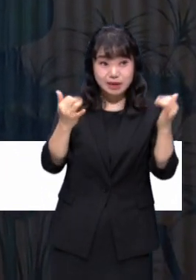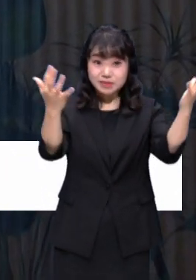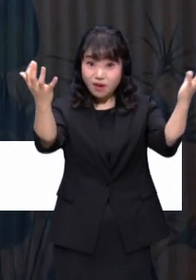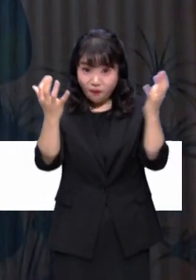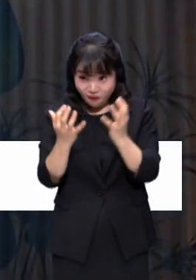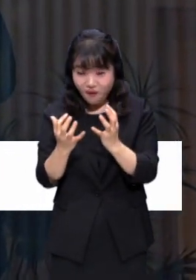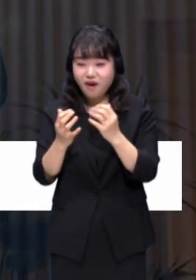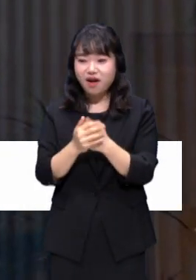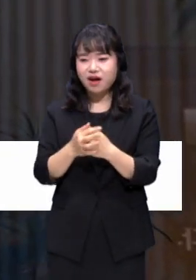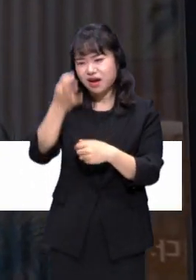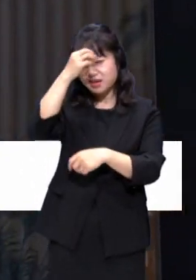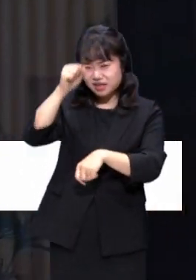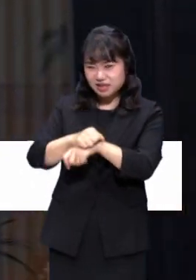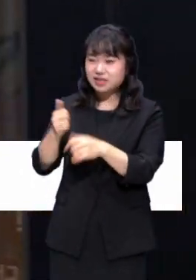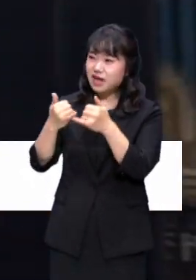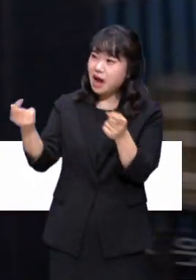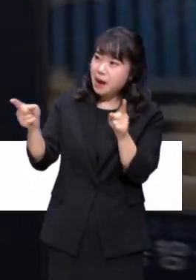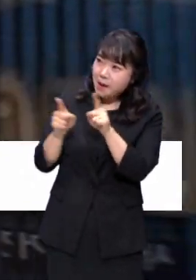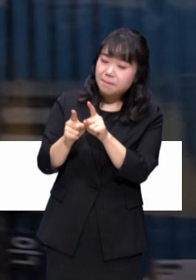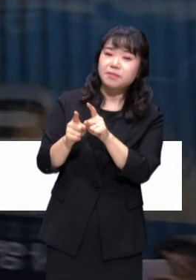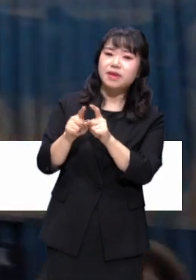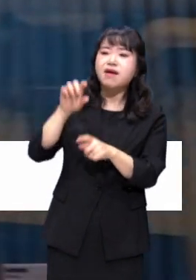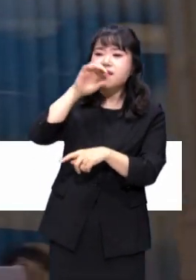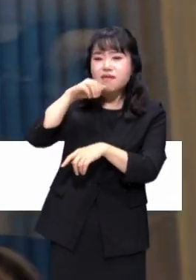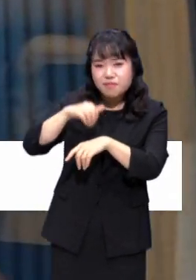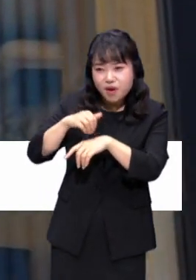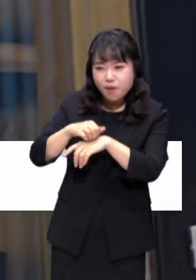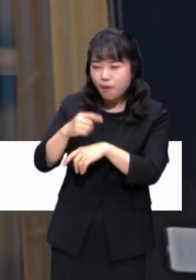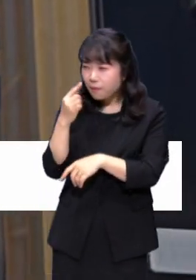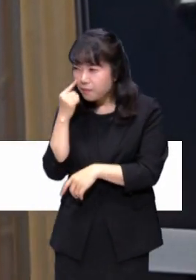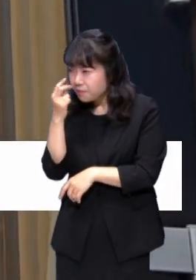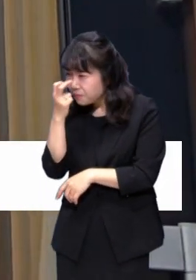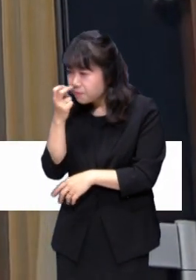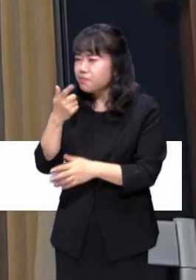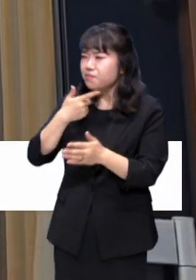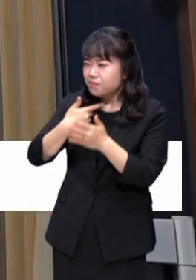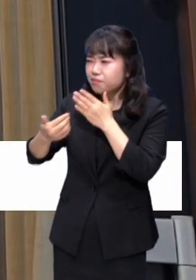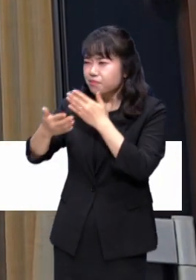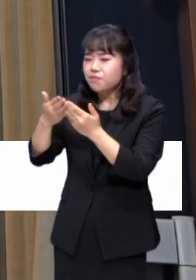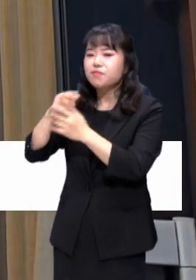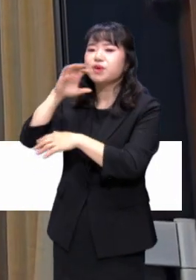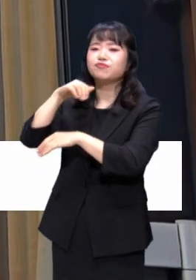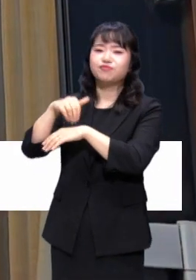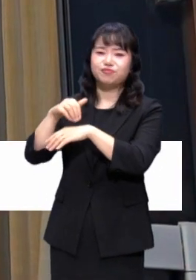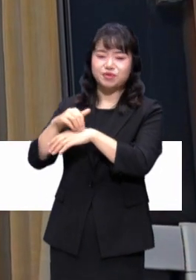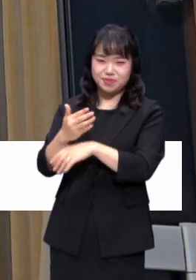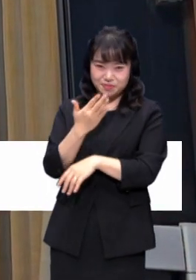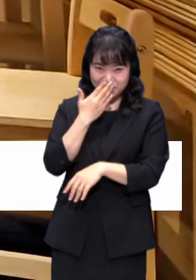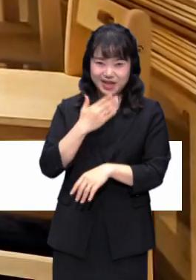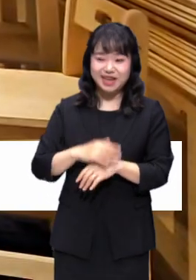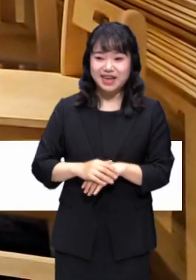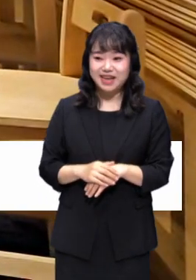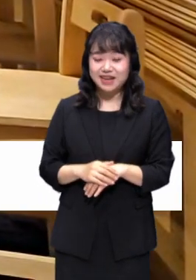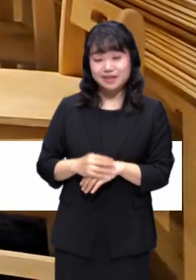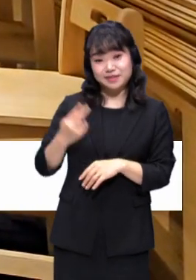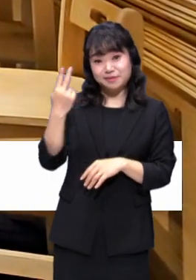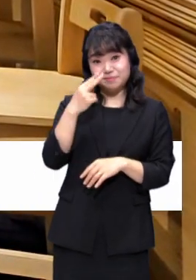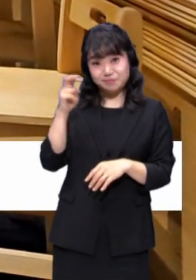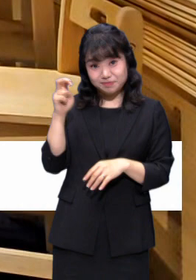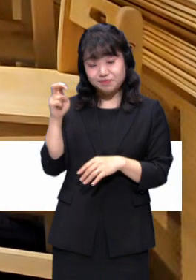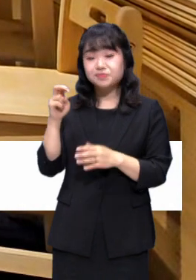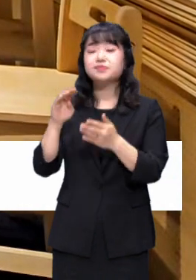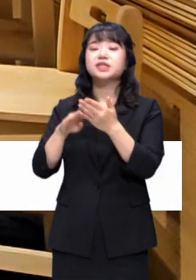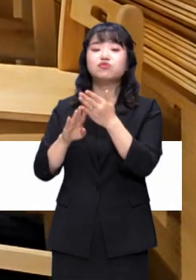모여서 전문가와 함께 음악 제작 과정을 직접 체험할 수 있는 공간입니다. 2020년